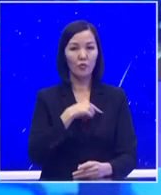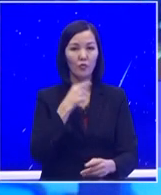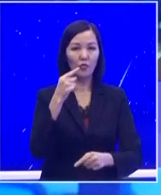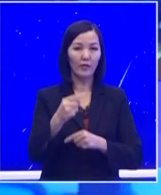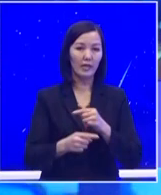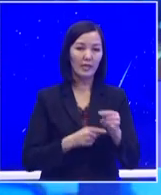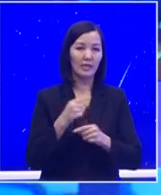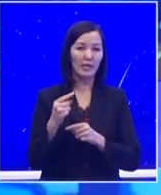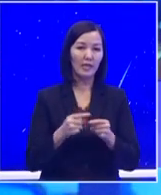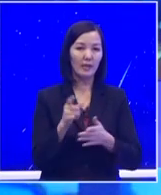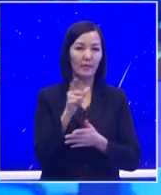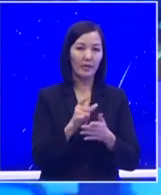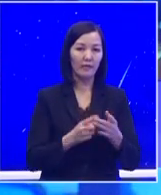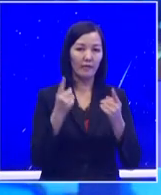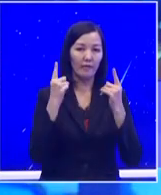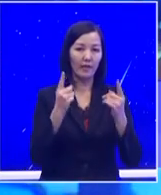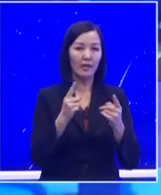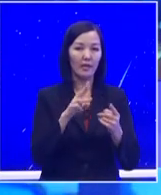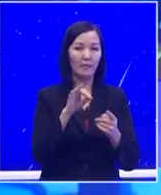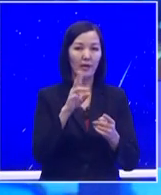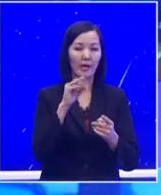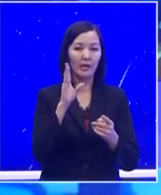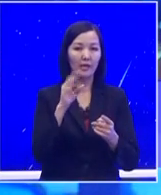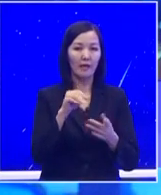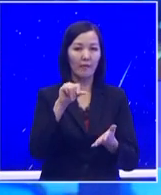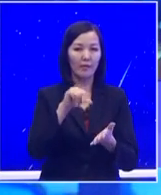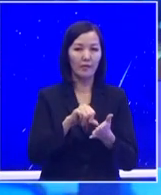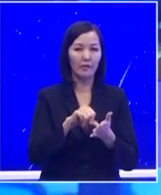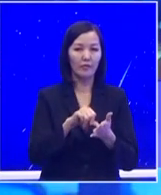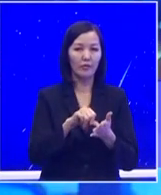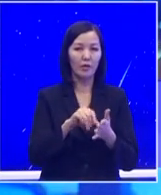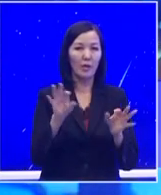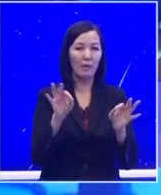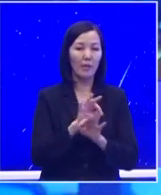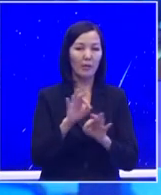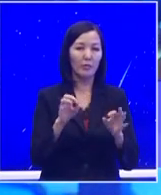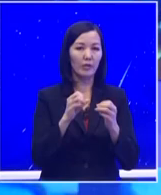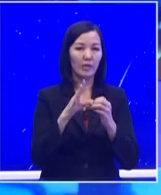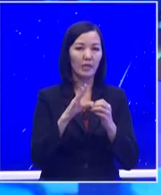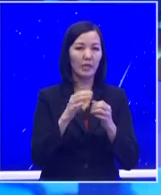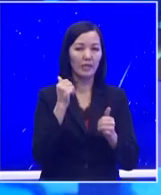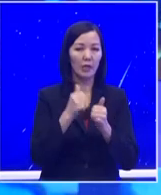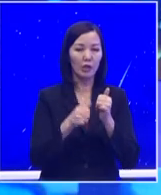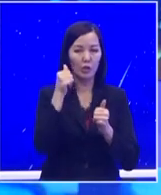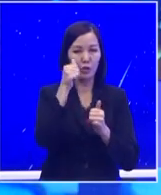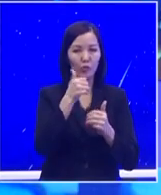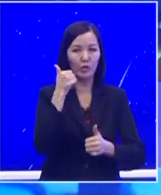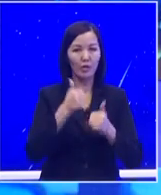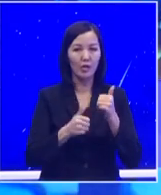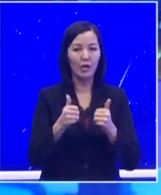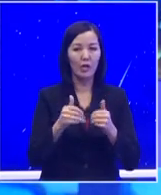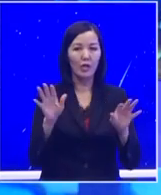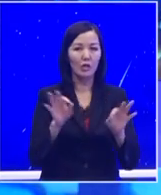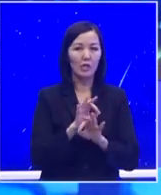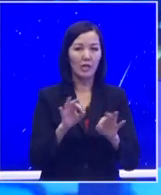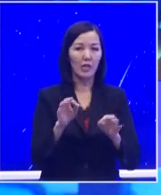Духовное наследие. Произведения великого Мукагали Магатаева прозвучали под музыку. 13-й ежегодный конкурс «Жырлайда»